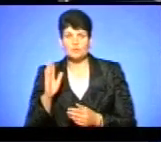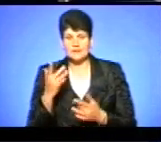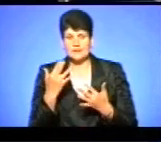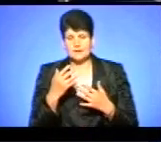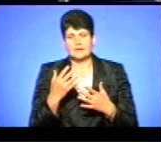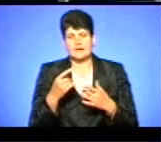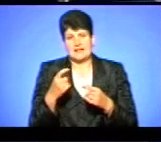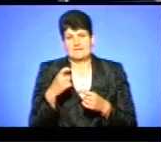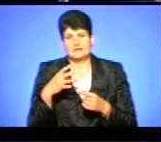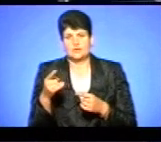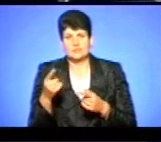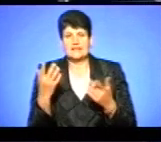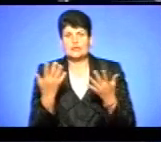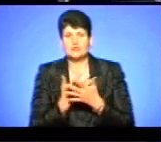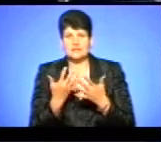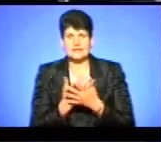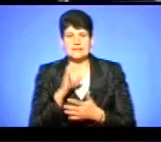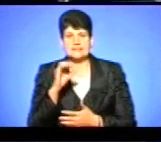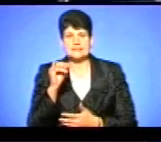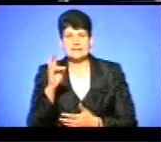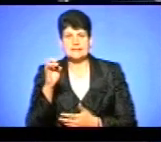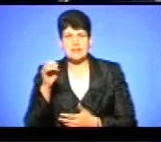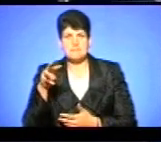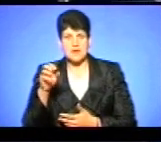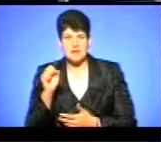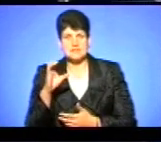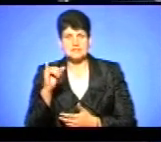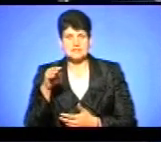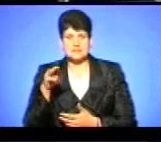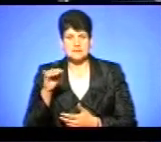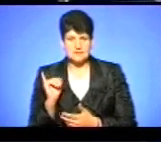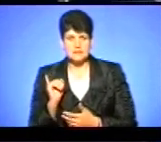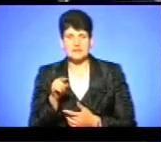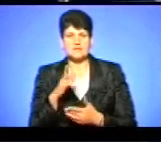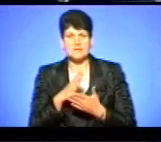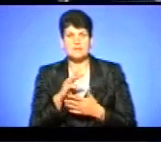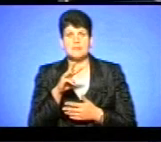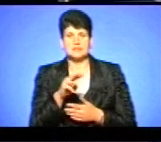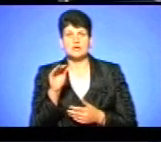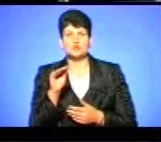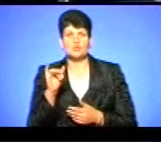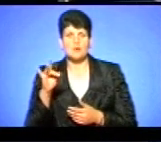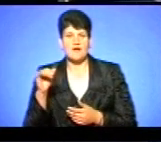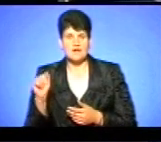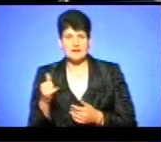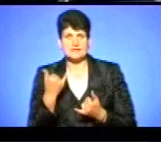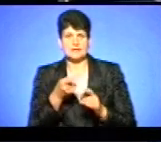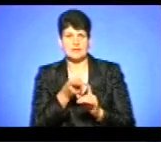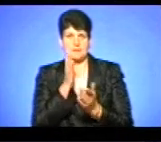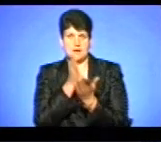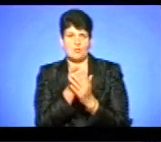у Тернополі у кінотеатрі «Сінема Сіті». Там перебуває наш кореспондент Марта Журавель, яка зараз з нами на прямому